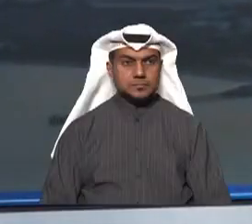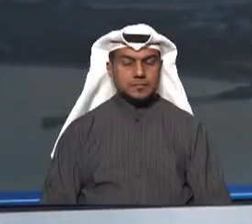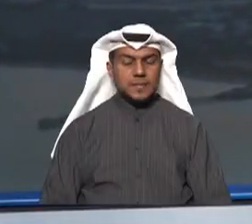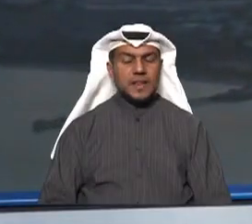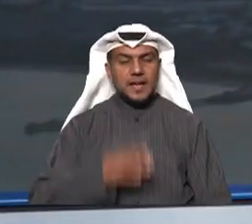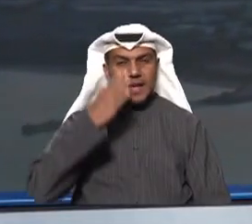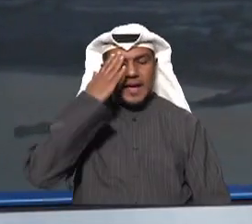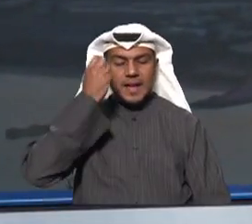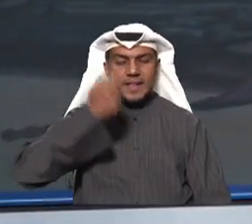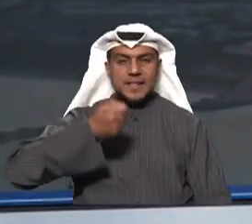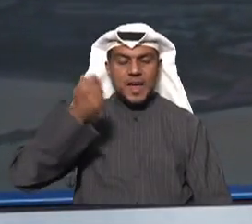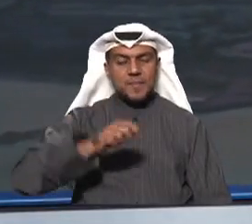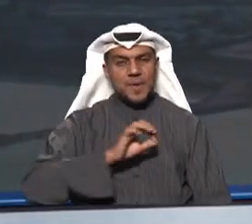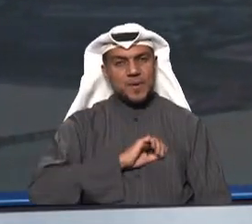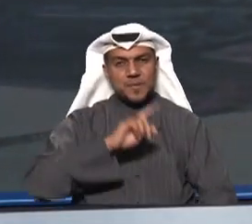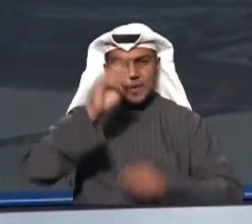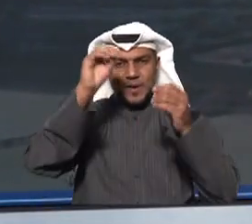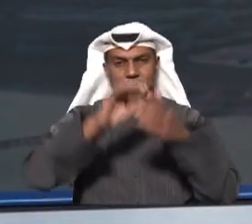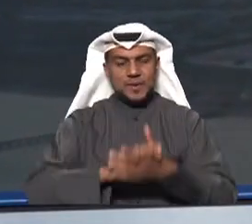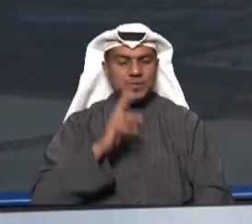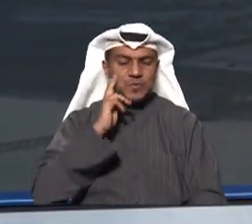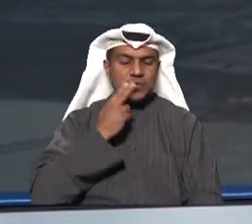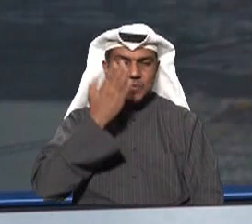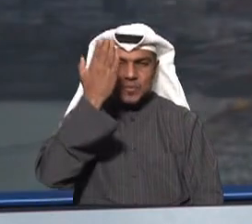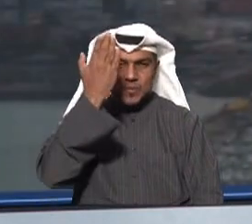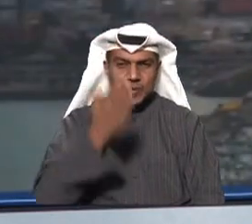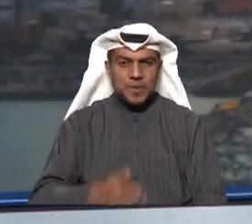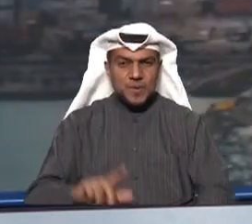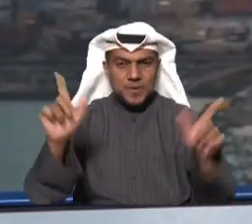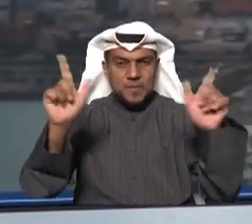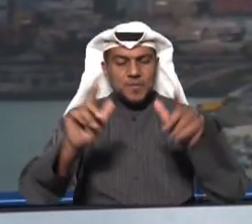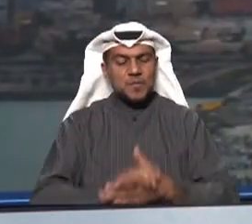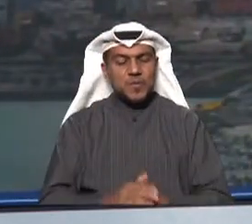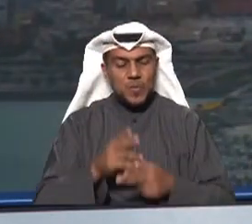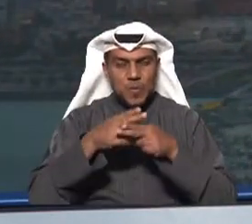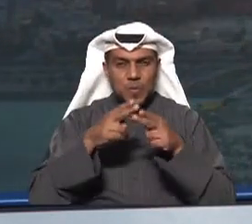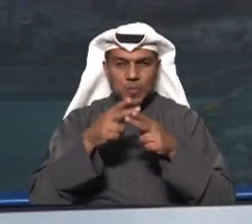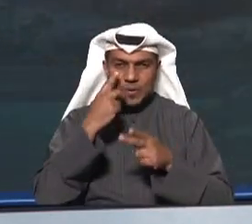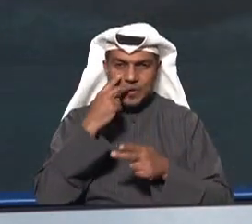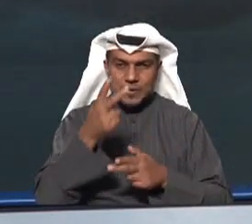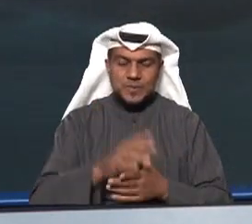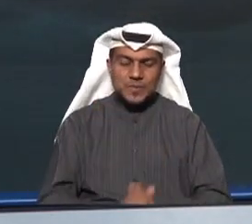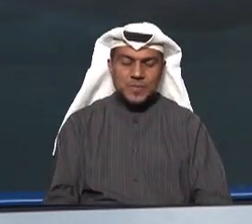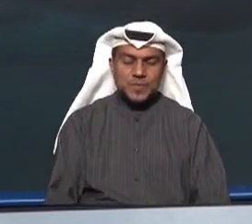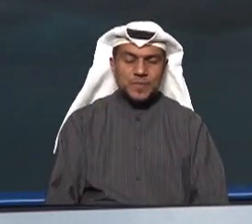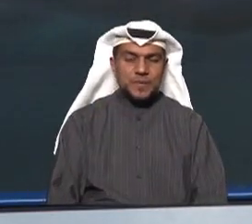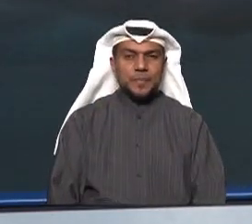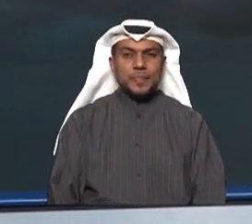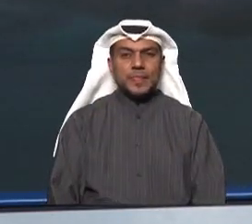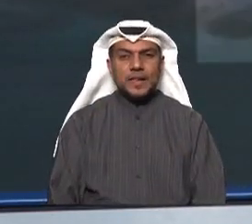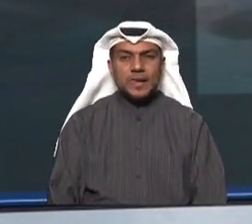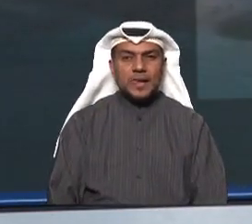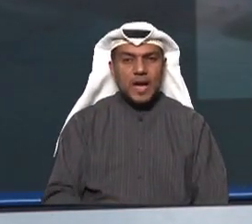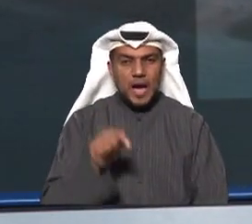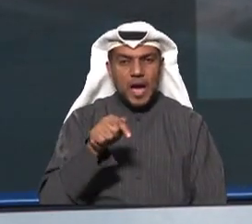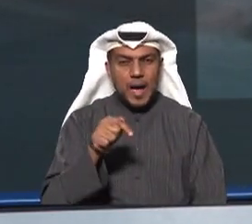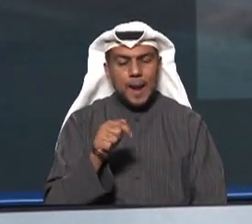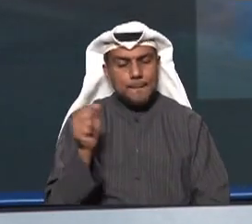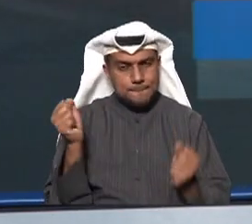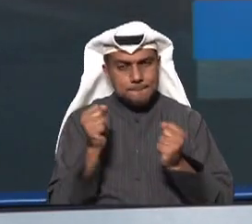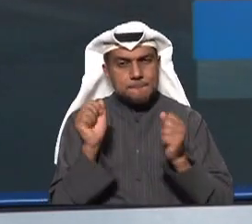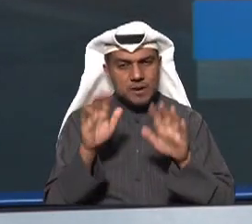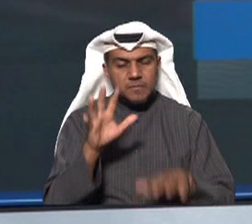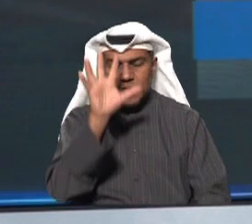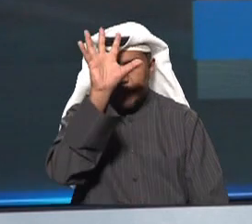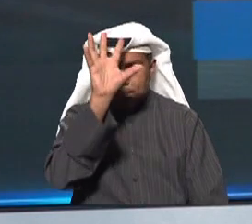السلام عليكم ورحمة الله وبركاته أعزائي المشاهدين، مساكم الله بالخير في نشرتنا الجوية لهذا المساء. لا تزال أجواء باردة في